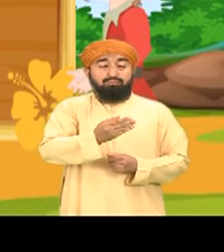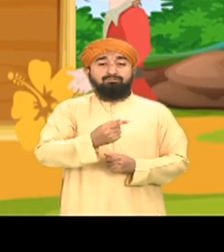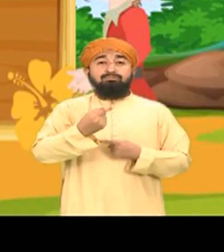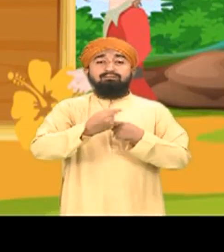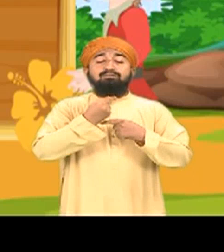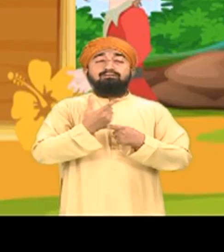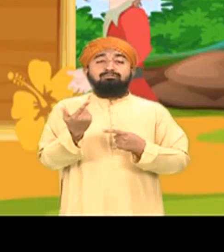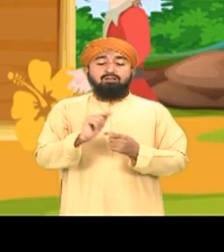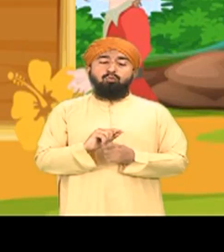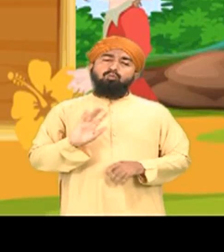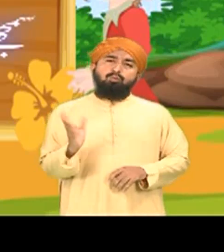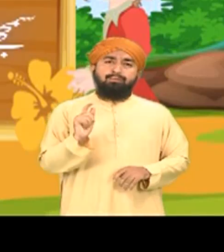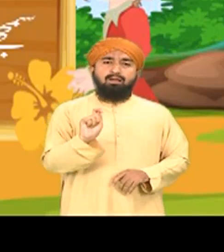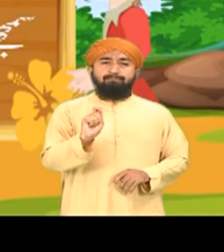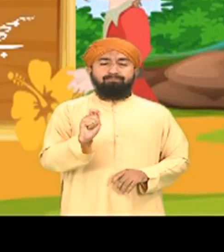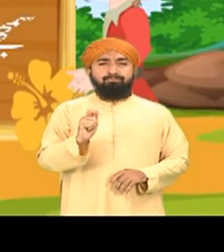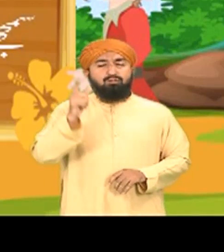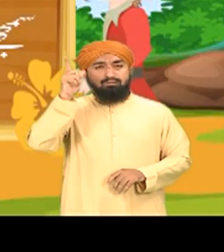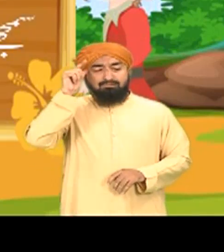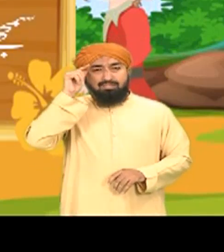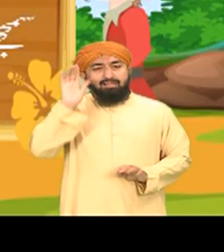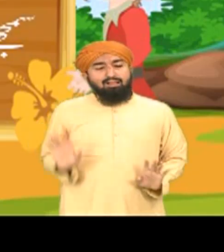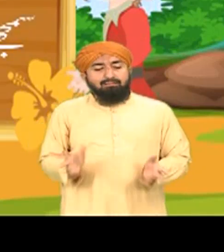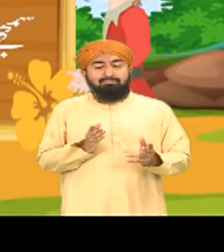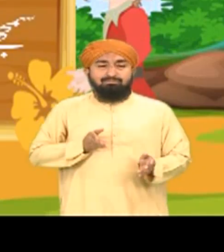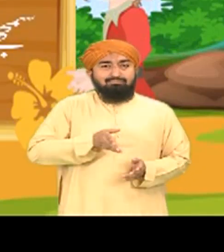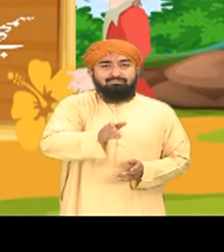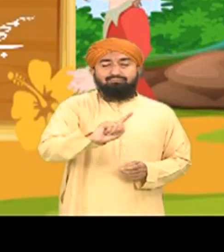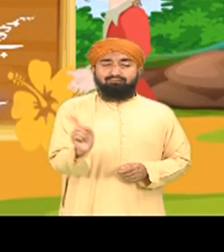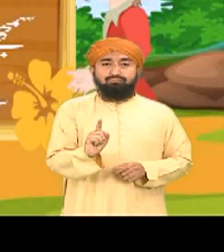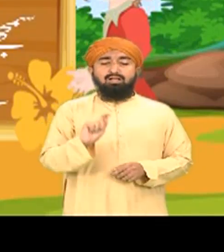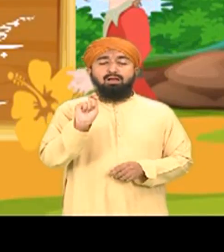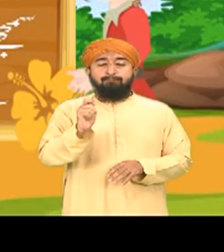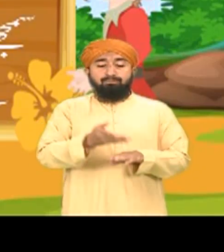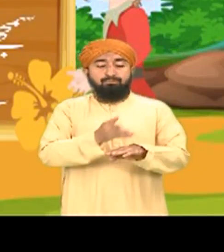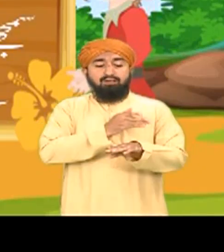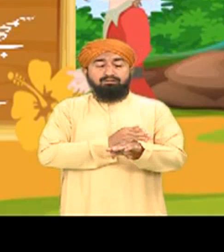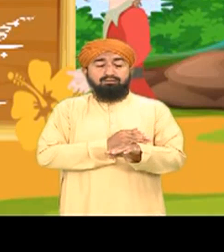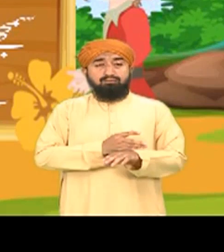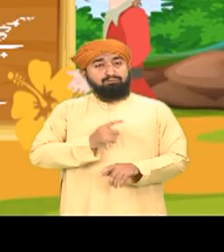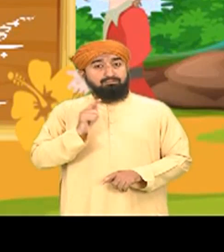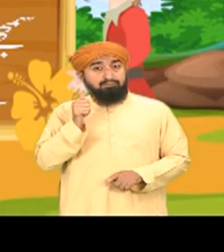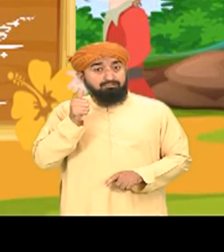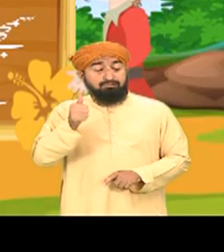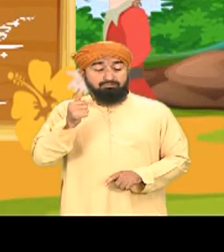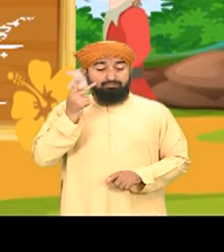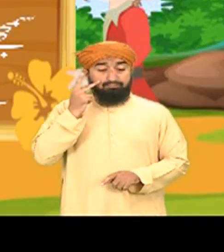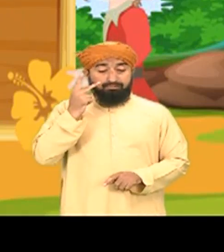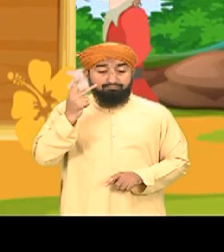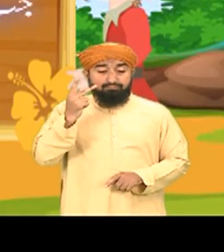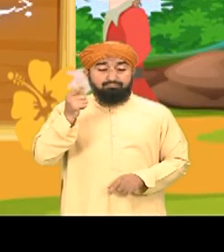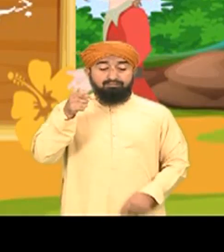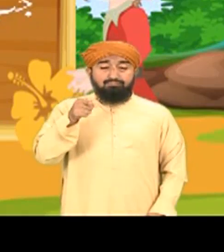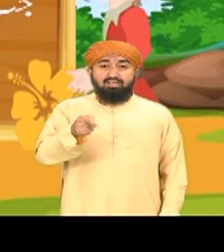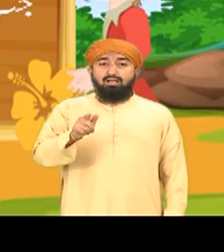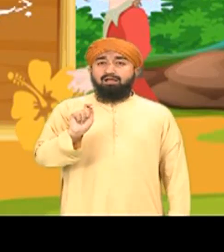ہمیں کوئی بھی کام بغیر سوچے سمجھے نہیں کرنا چاہیے، بلکہ وہ کام کرنے سے پہلے اچھی طرح غور کرنا چاہیے کہ